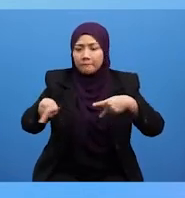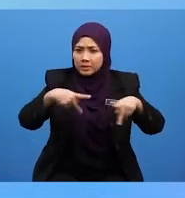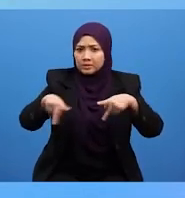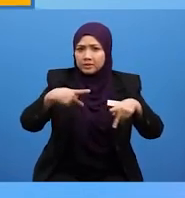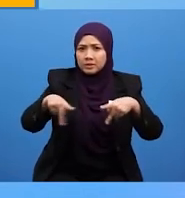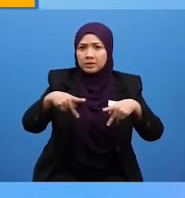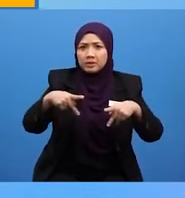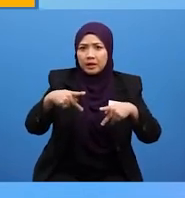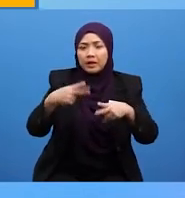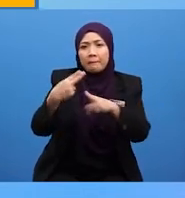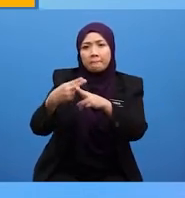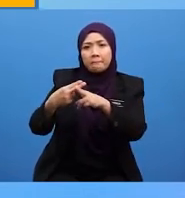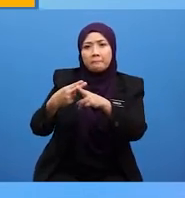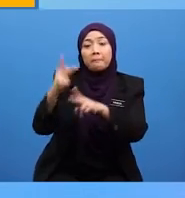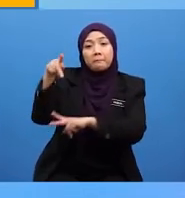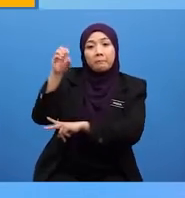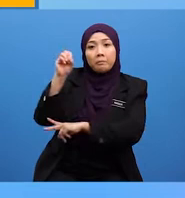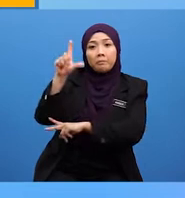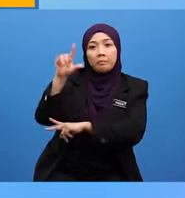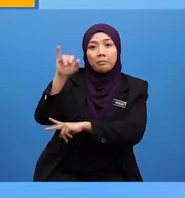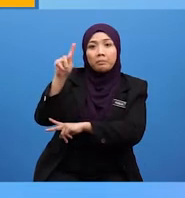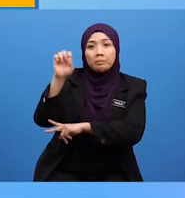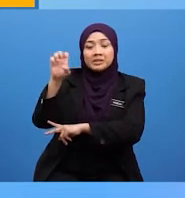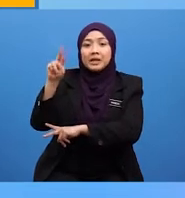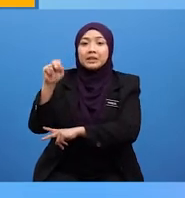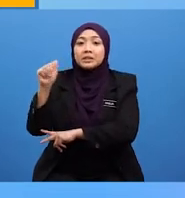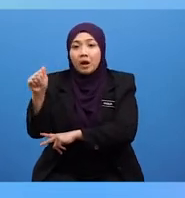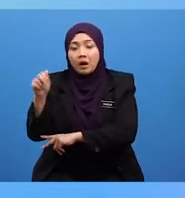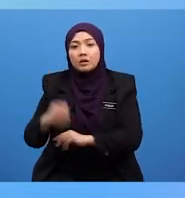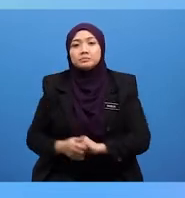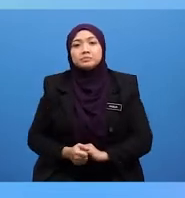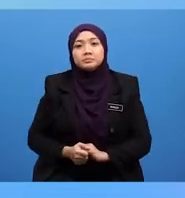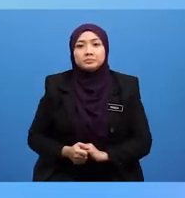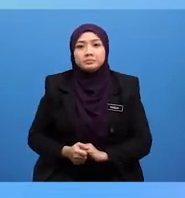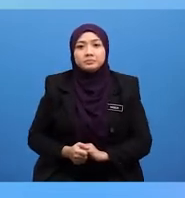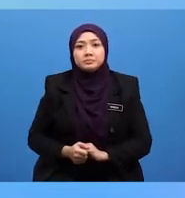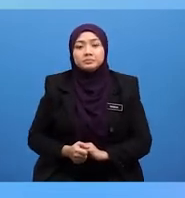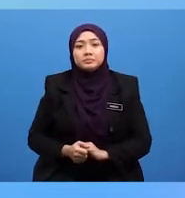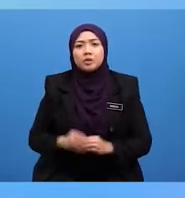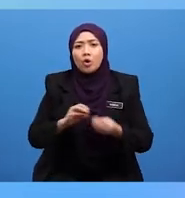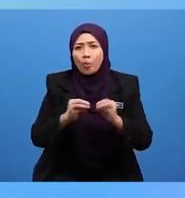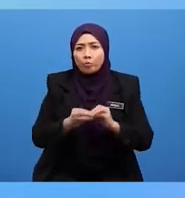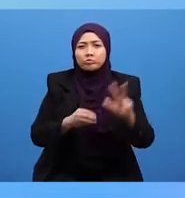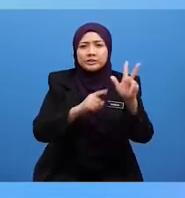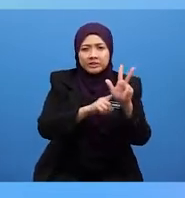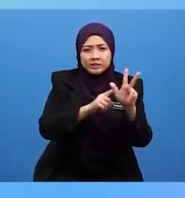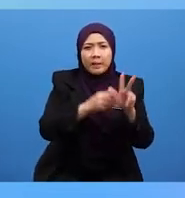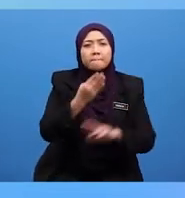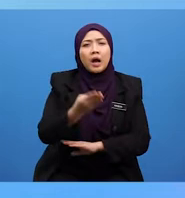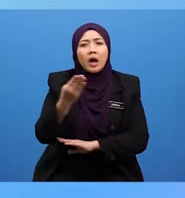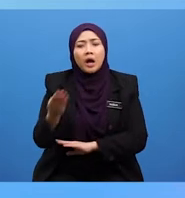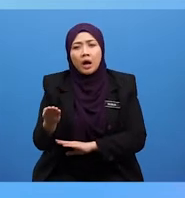jenis polietilena. Soalan seterusnya, murid-murid perlu nyatakan jenis